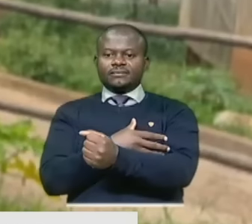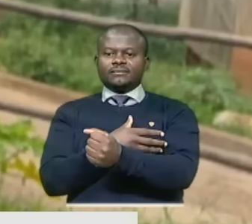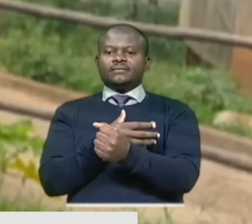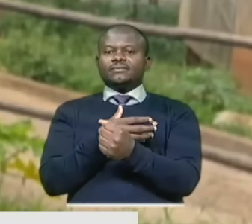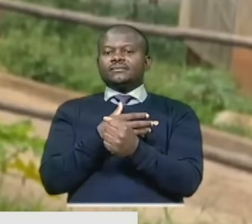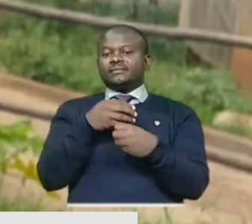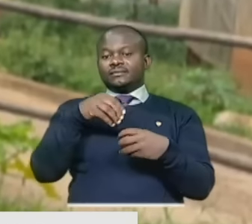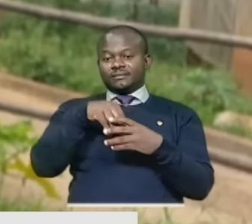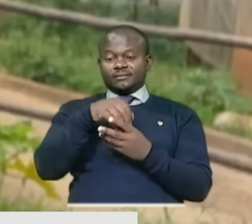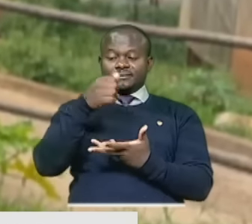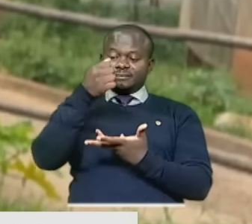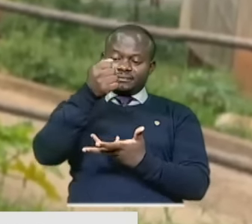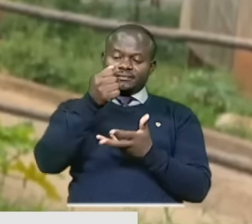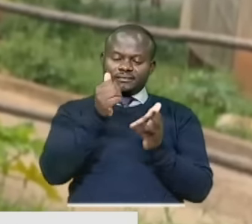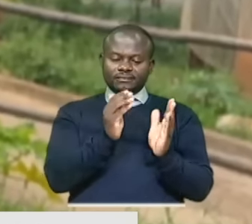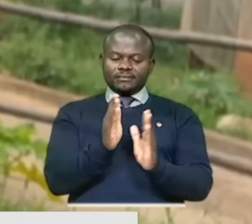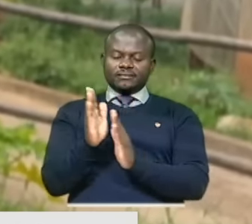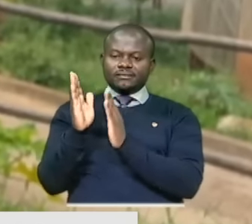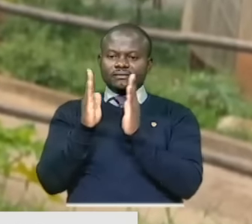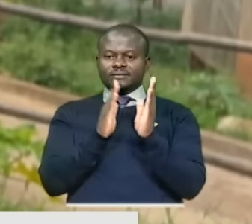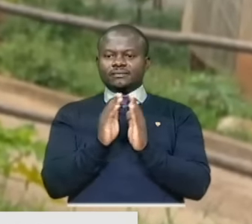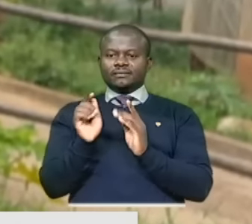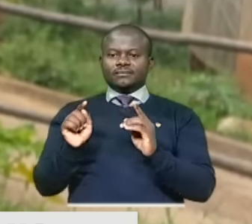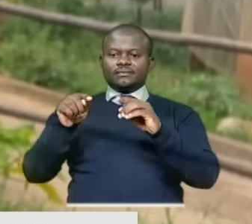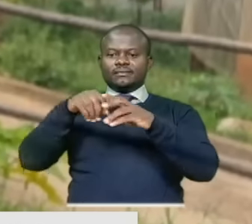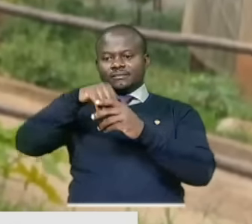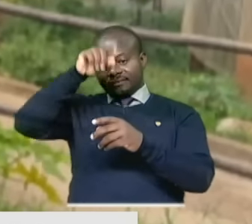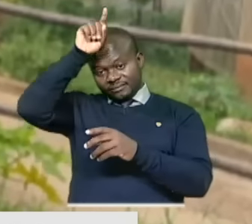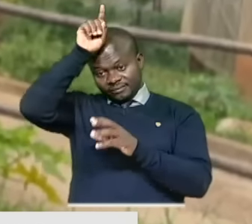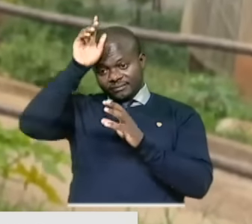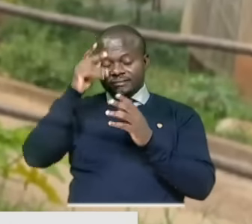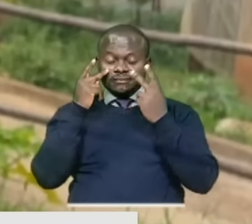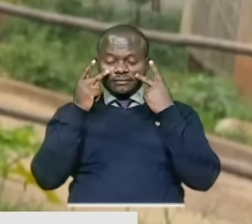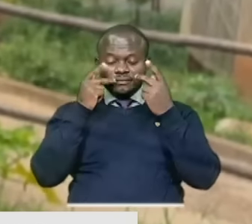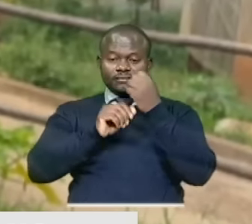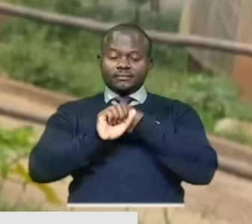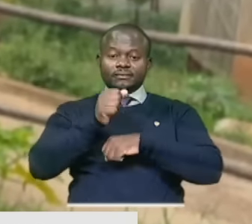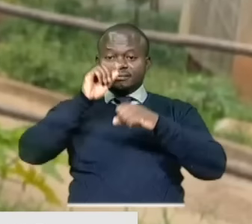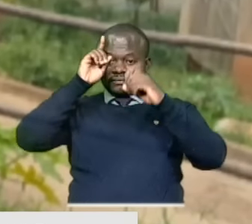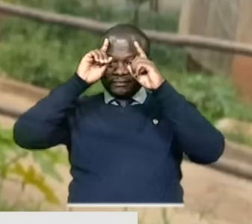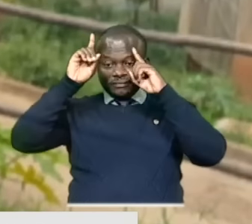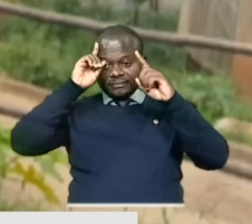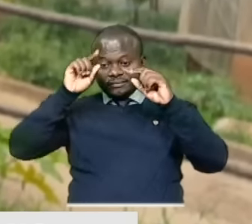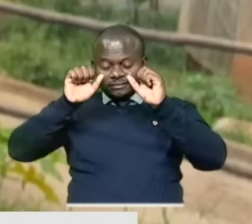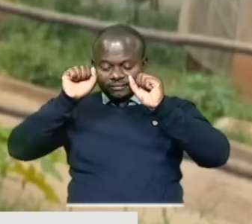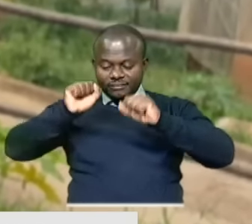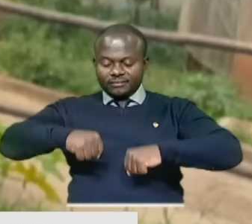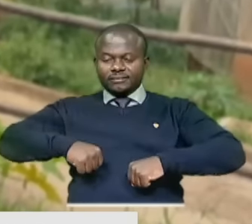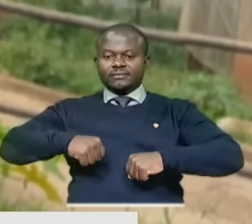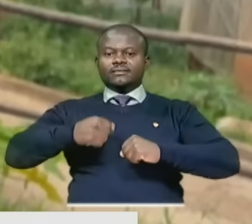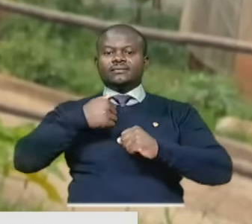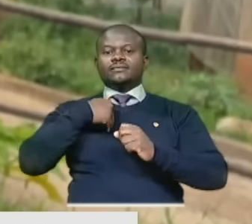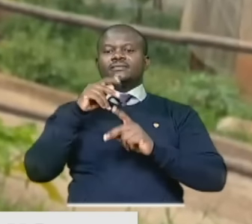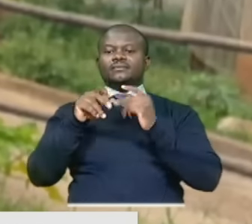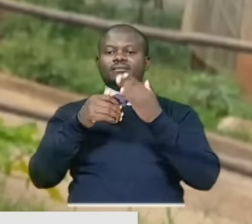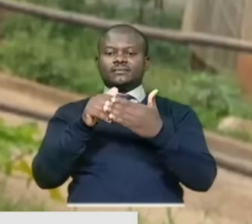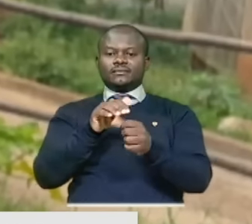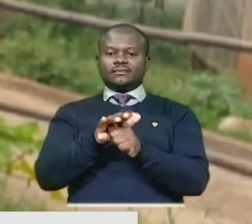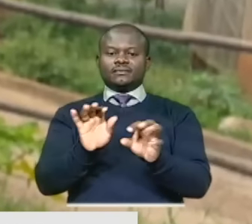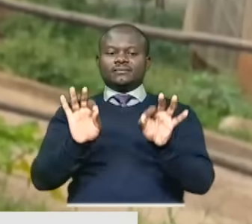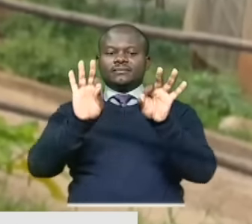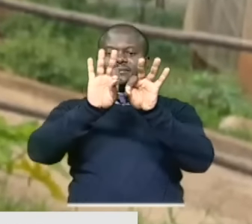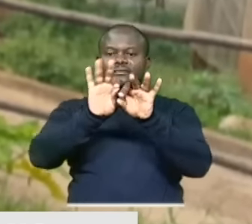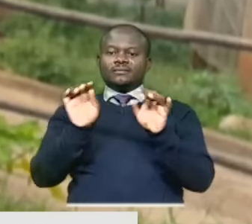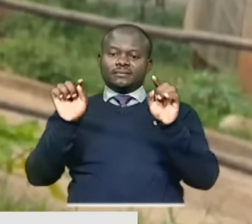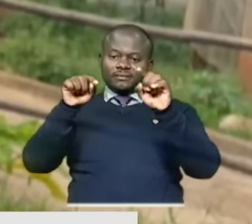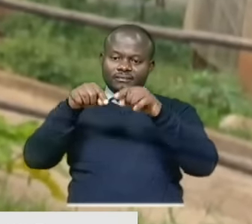ngengo y'imari bagenda bategura, baze mu cyaro barebe ibikorwa biri guhangwa byashobora kugirira abantu benshi akamaro,